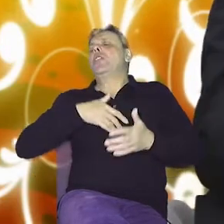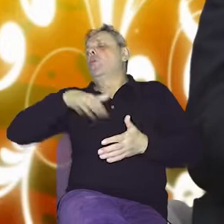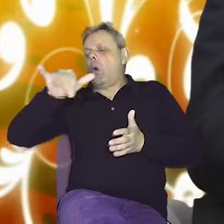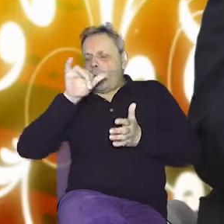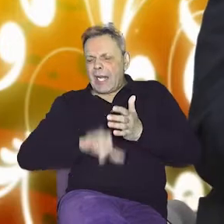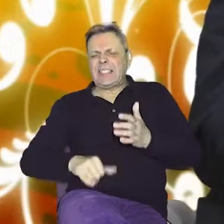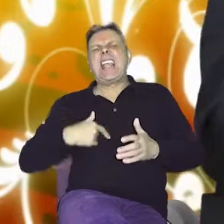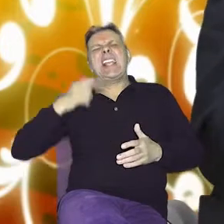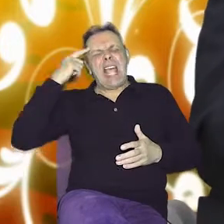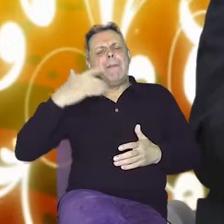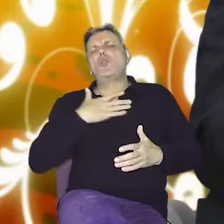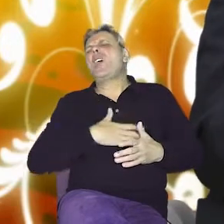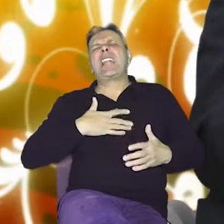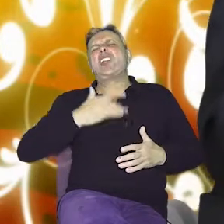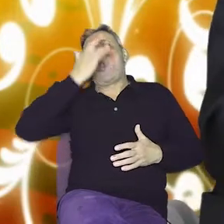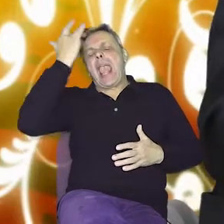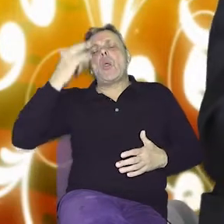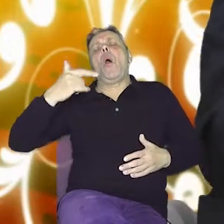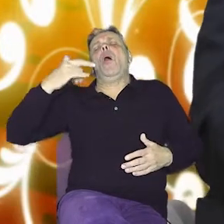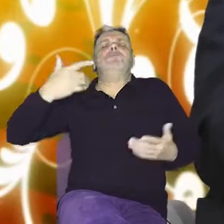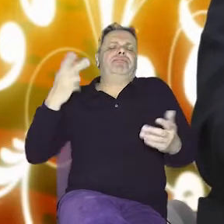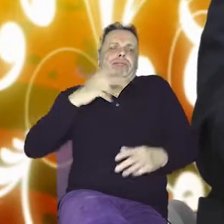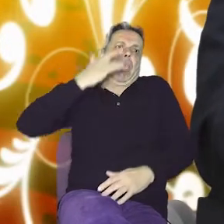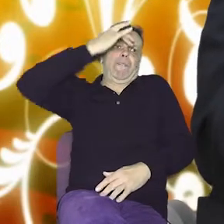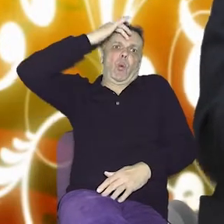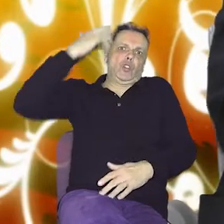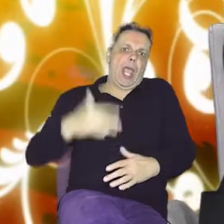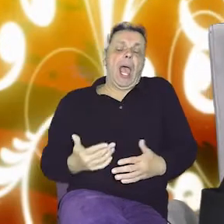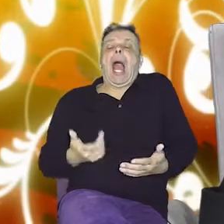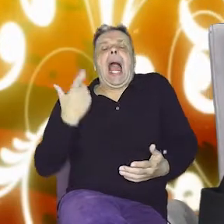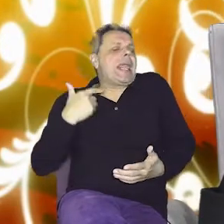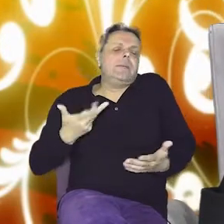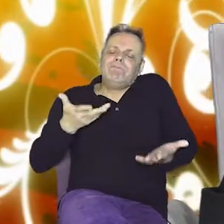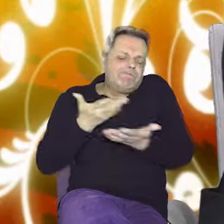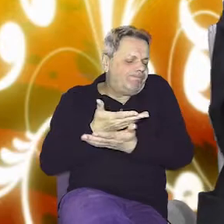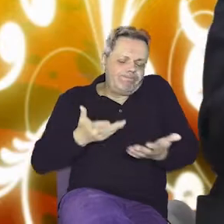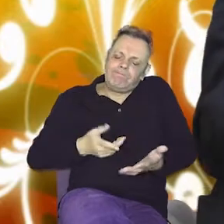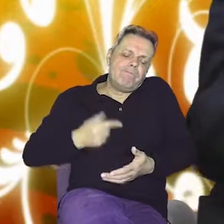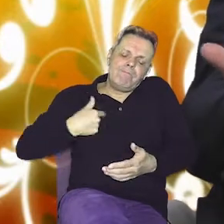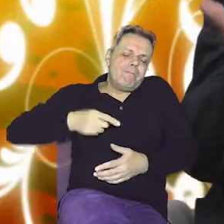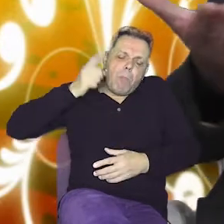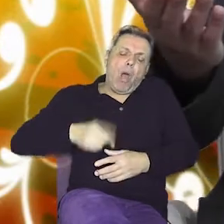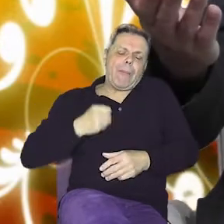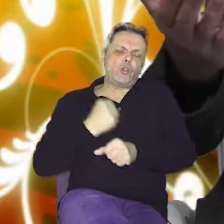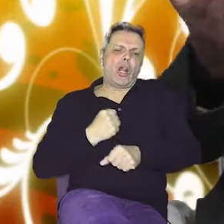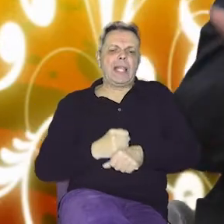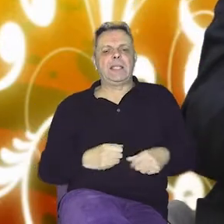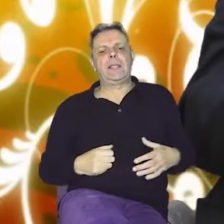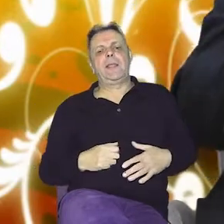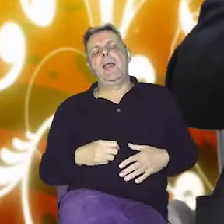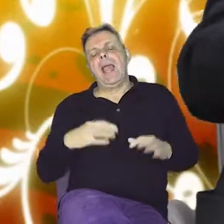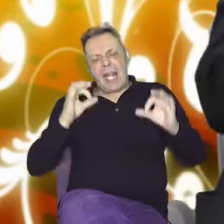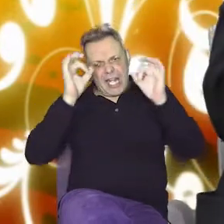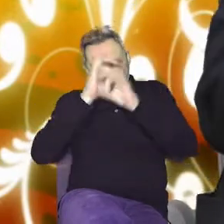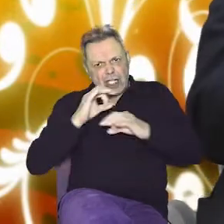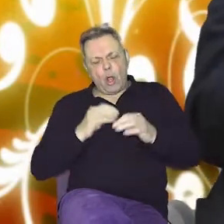znam da je grozno to po ljeti, to je užas. To je teško. Ne? Trebamo znati zabrati. Ali bože moj, mislim,